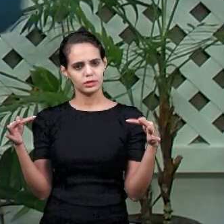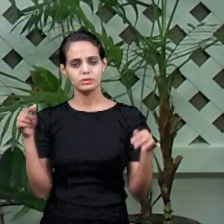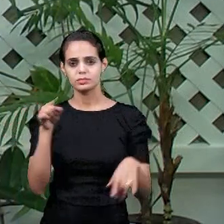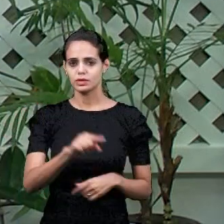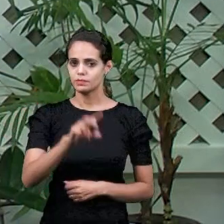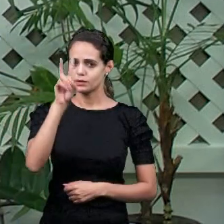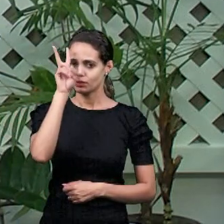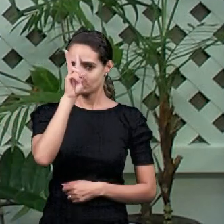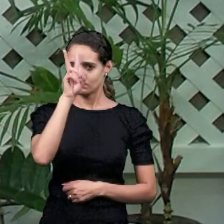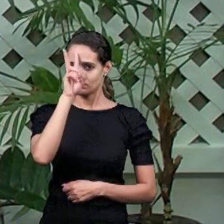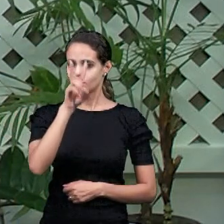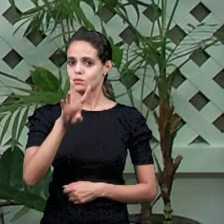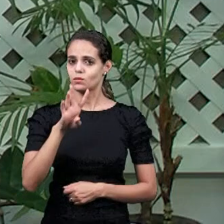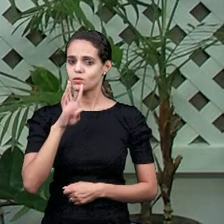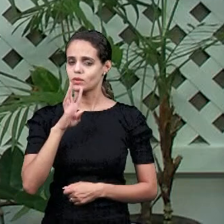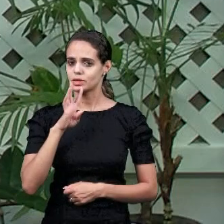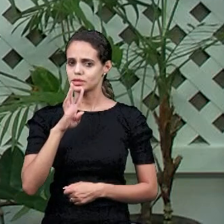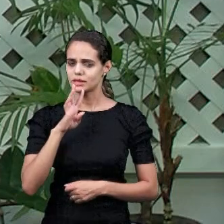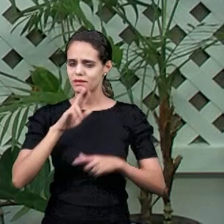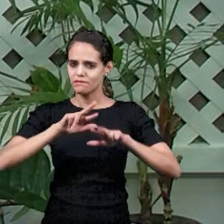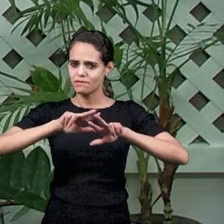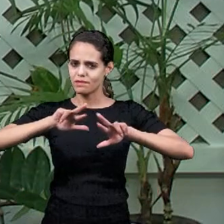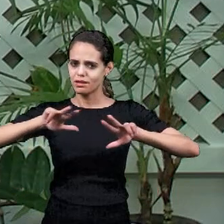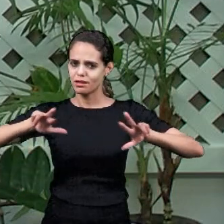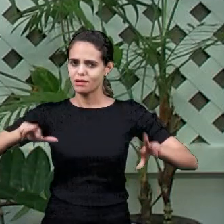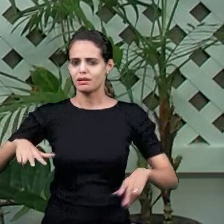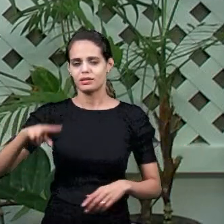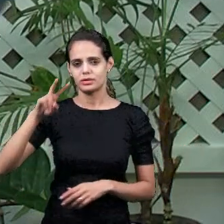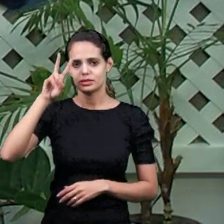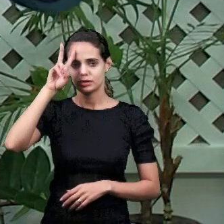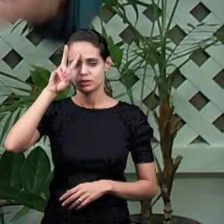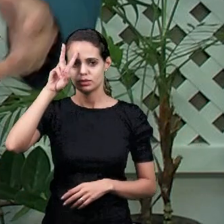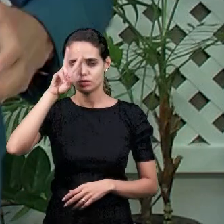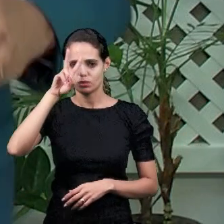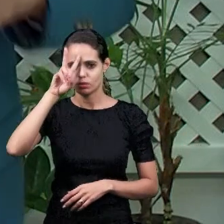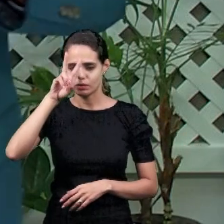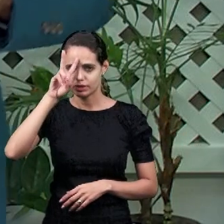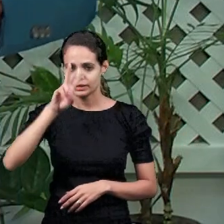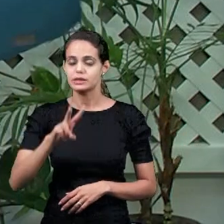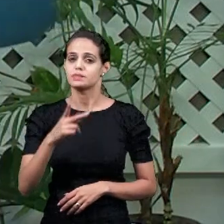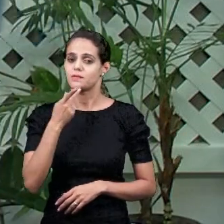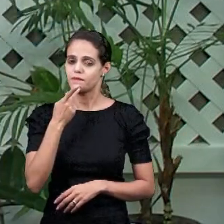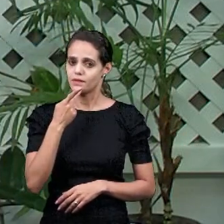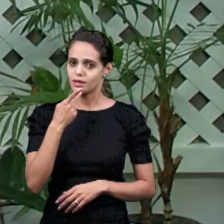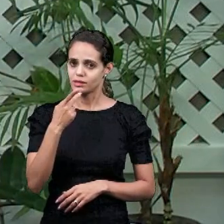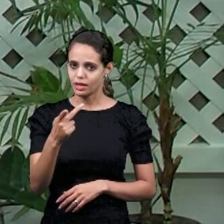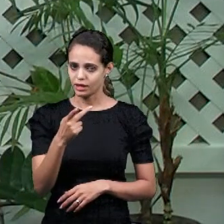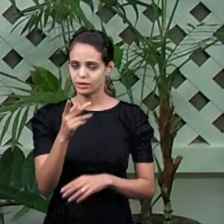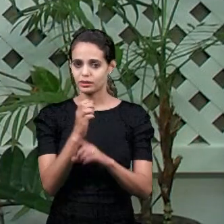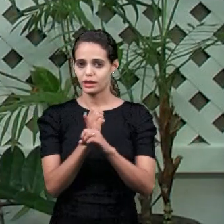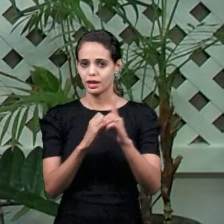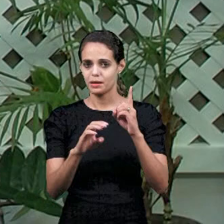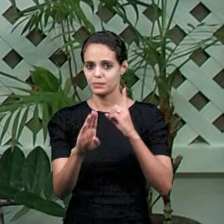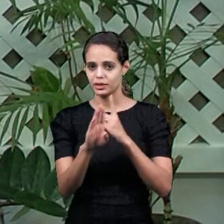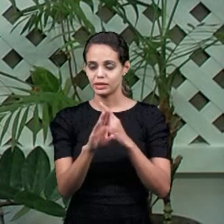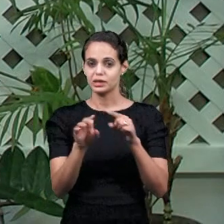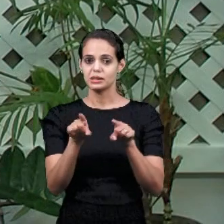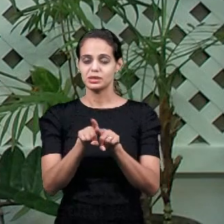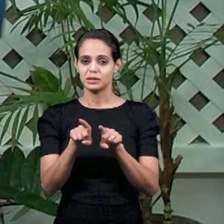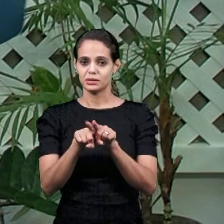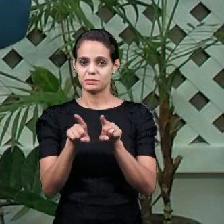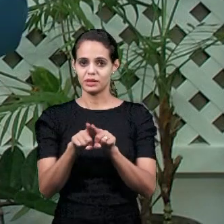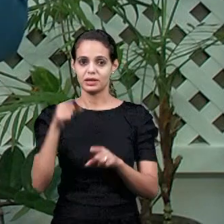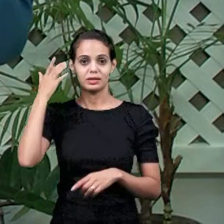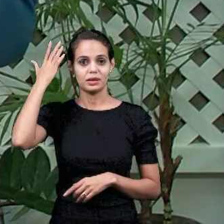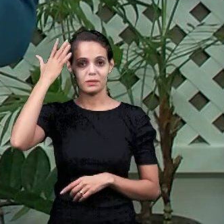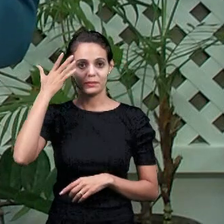et à partir d'ici, plusieurs histoires vont être abordées, si bien dans l'école biblique dominicale comme dans les messages du soir. Mes